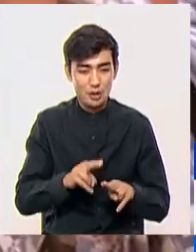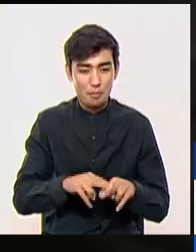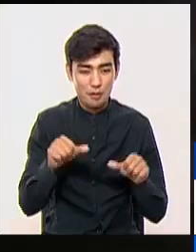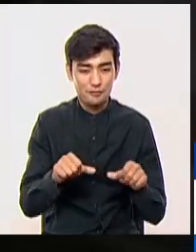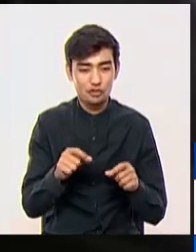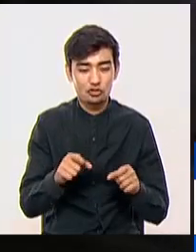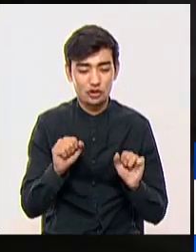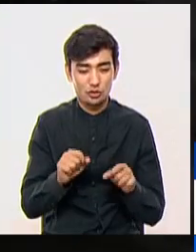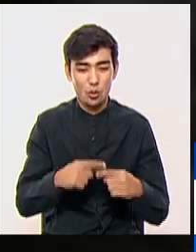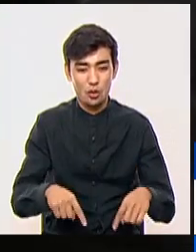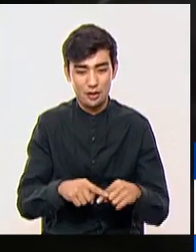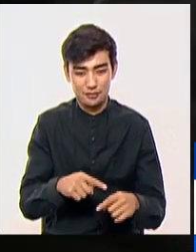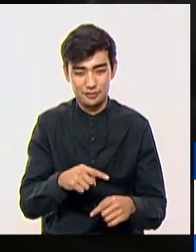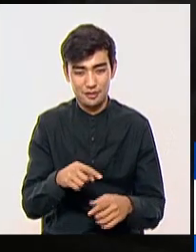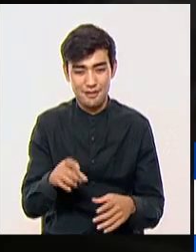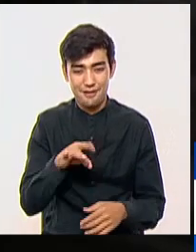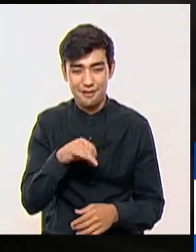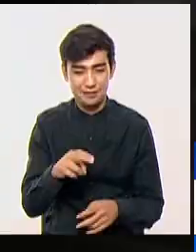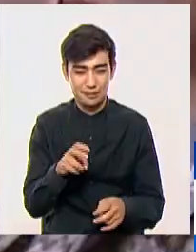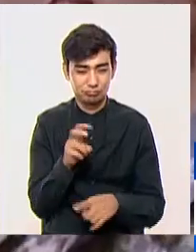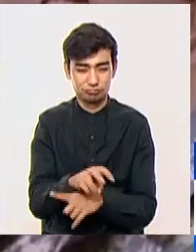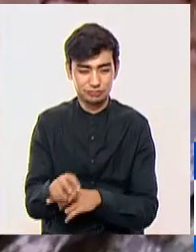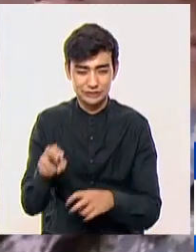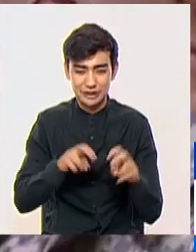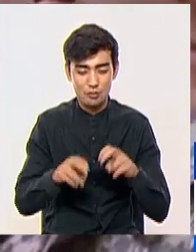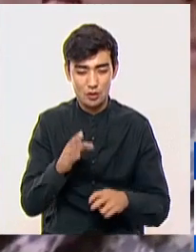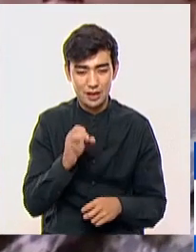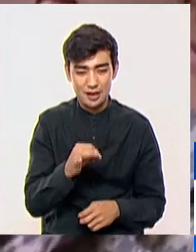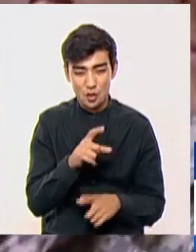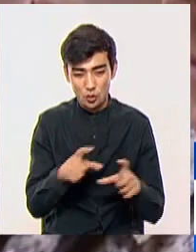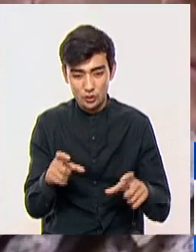органдары қызметкерлерінің көмегімен рейд ұйымдастыруға мәжбүр екенін айтады. Ал азаматтар мен